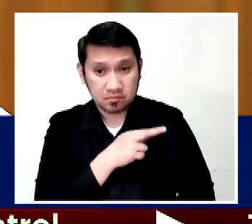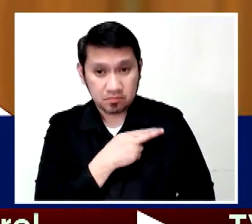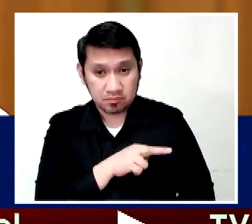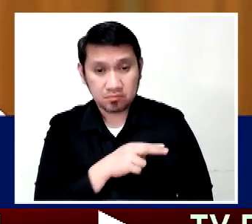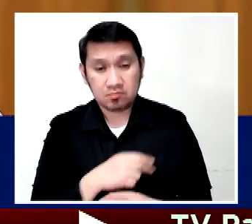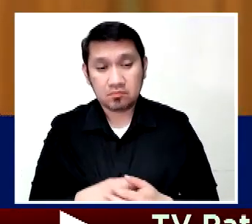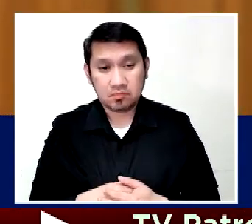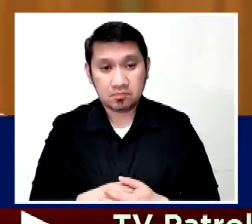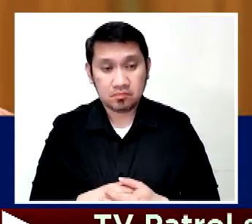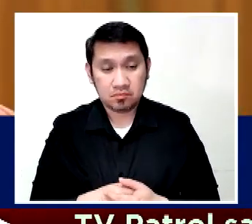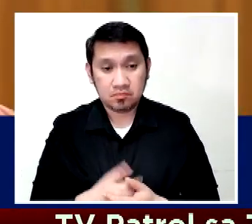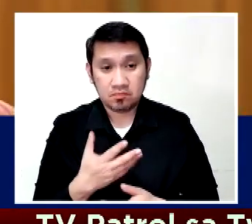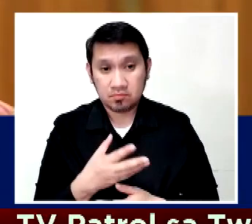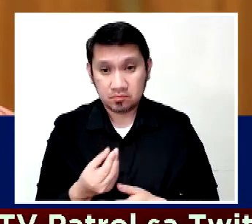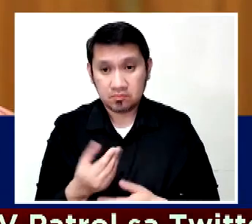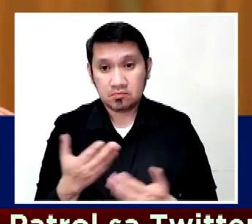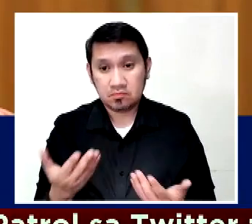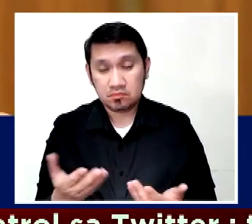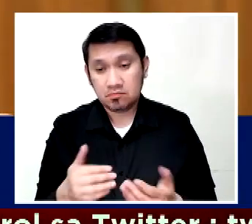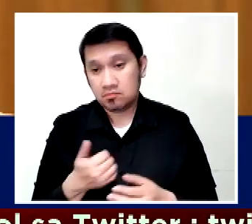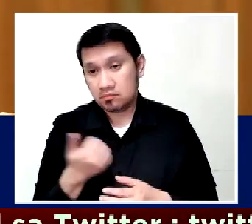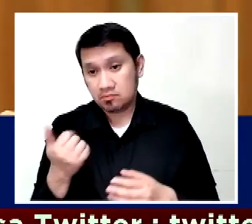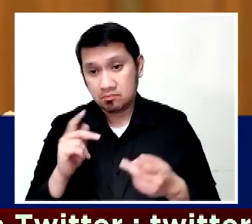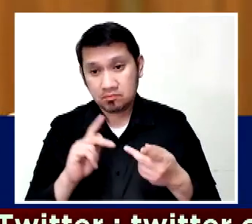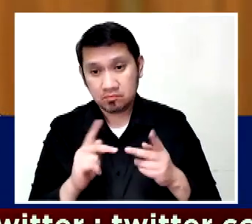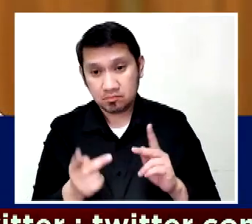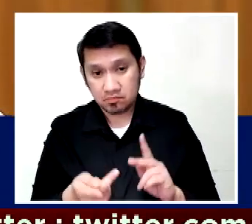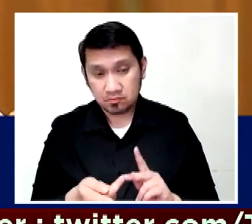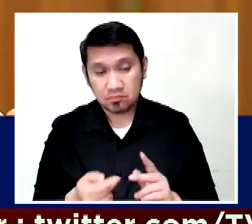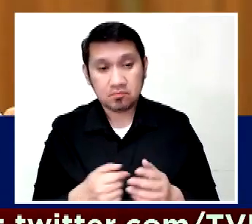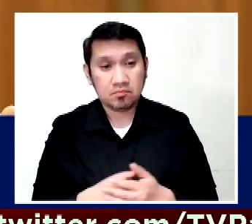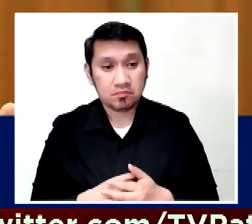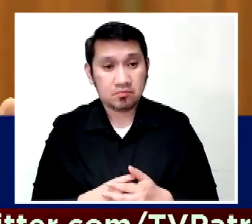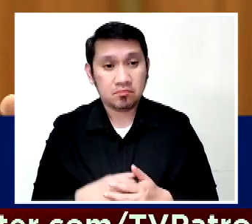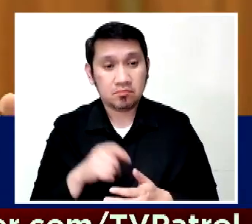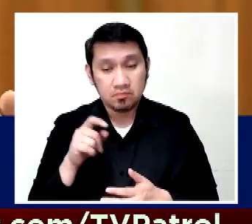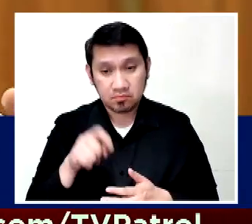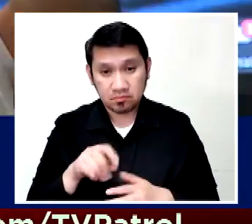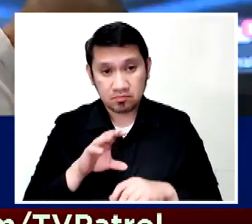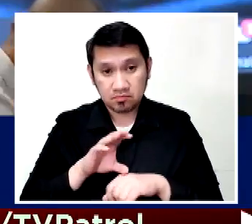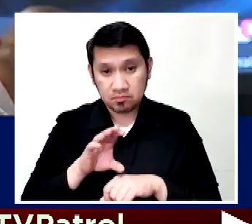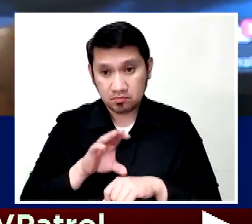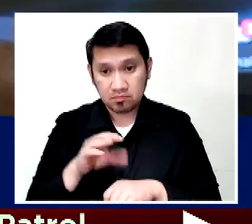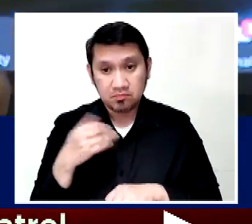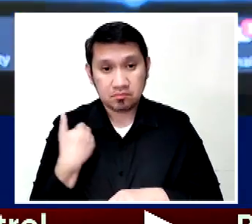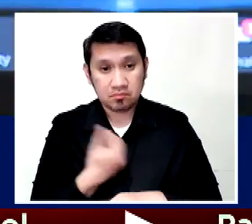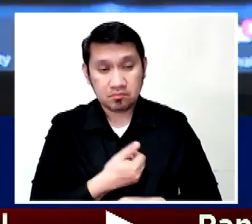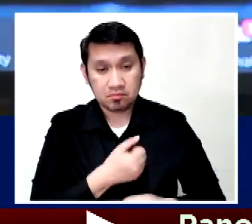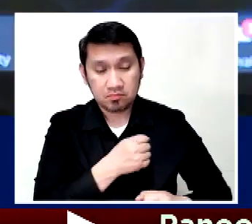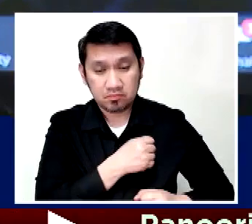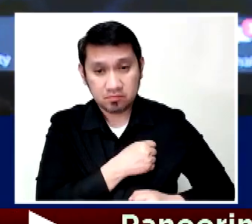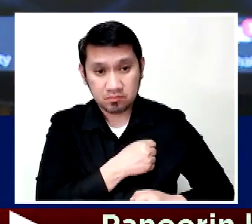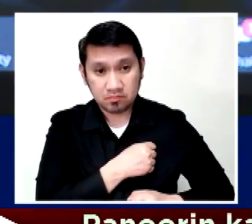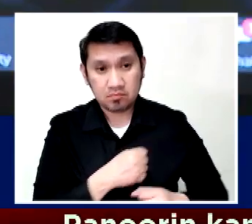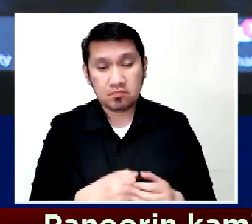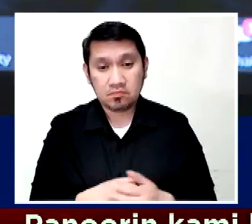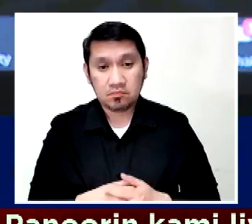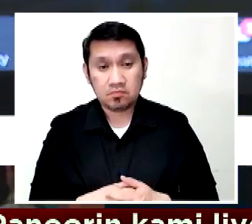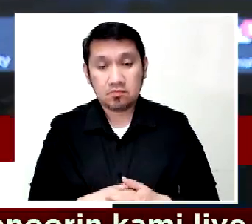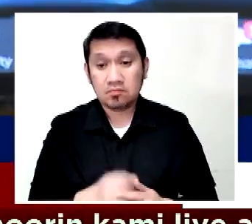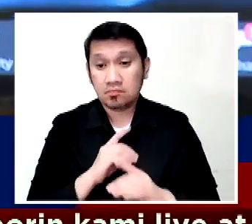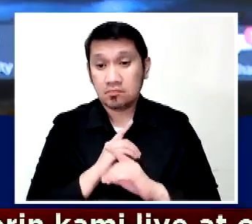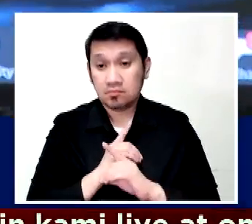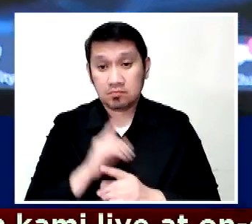yung tatawag natin yung mga stakeholders, yung mga armed forces of the Philippines. We have to consult our soldiers. Nilinaw naman ni Defense